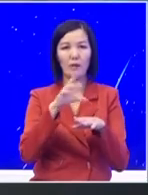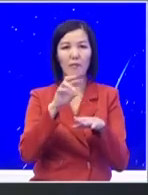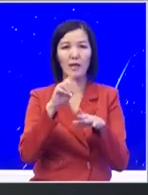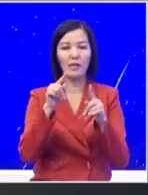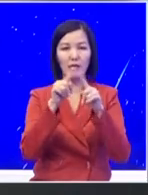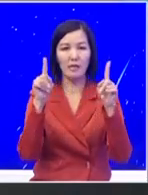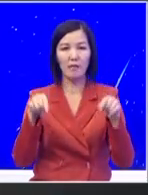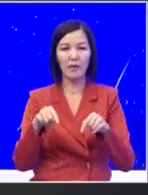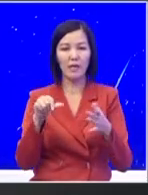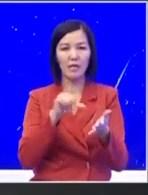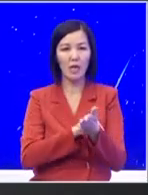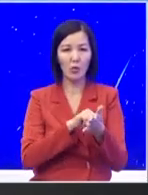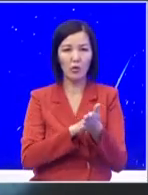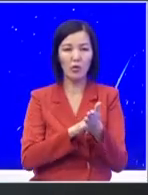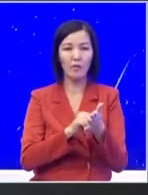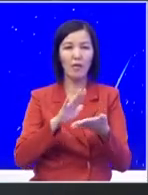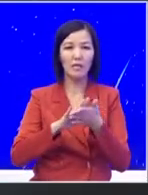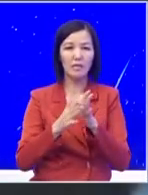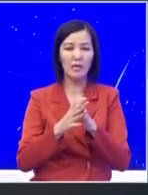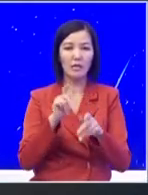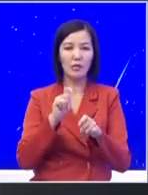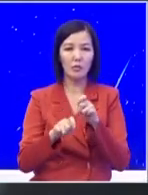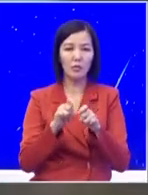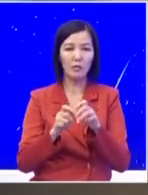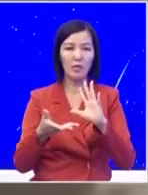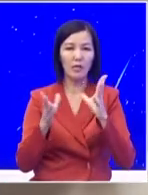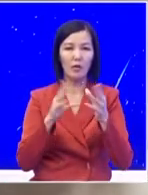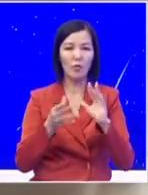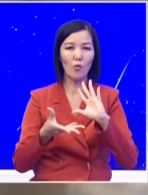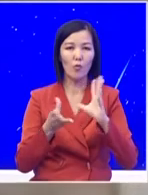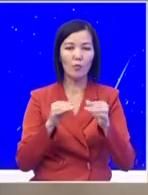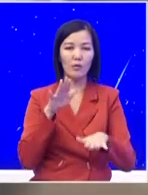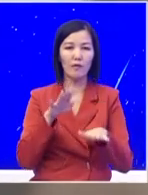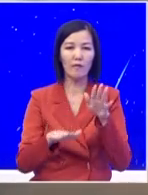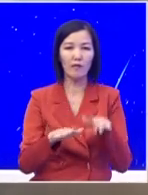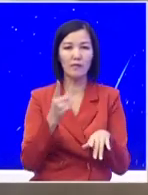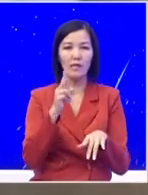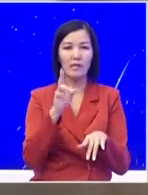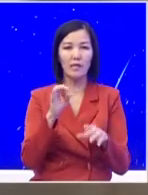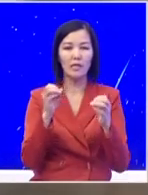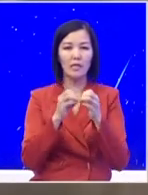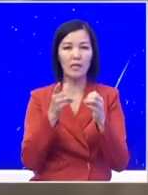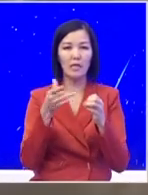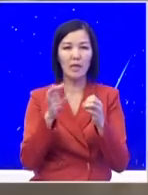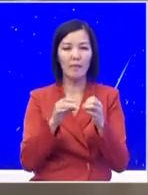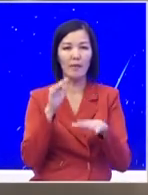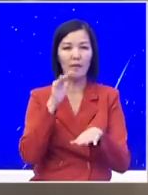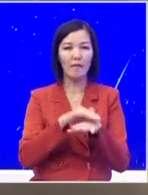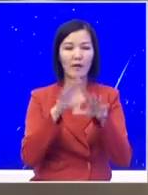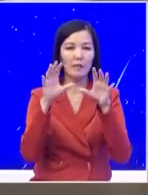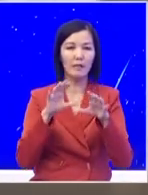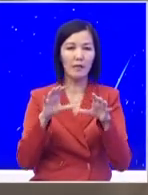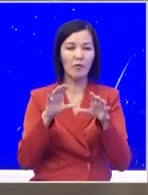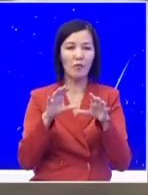пакет с наркотиками. Согласно заключению судебно-химической экспертизы, общий вес изъятого зелья составил 1 килограмм 10 граммов.